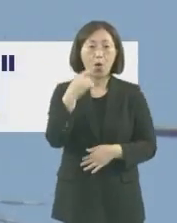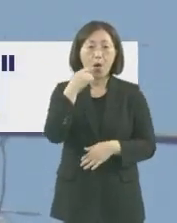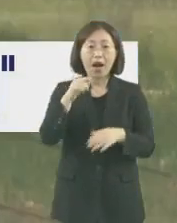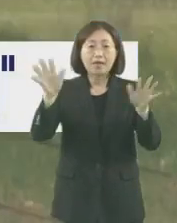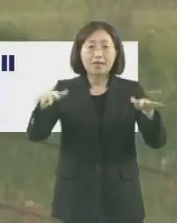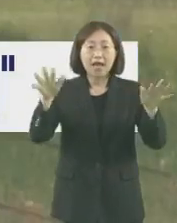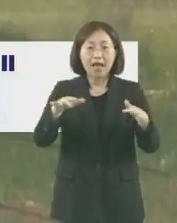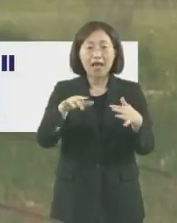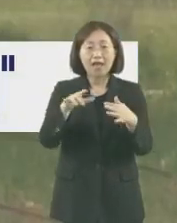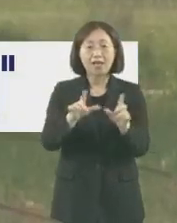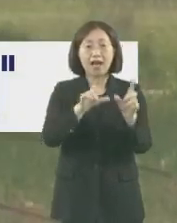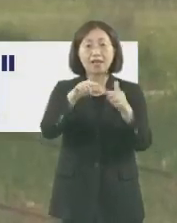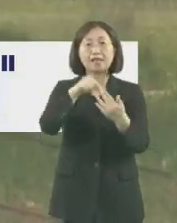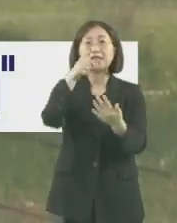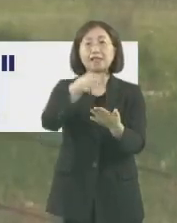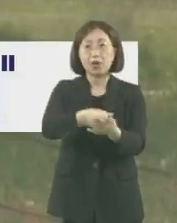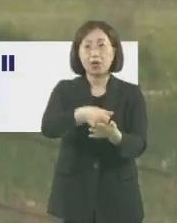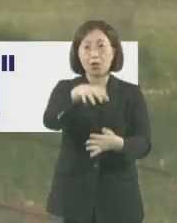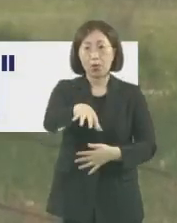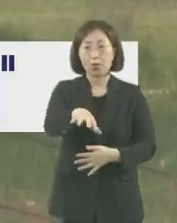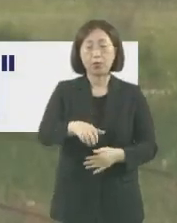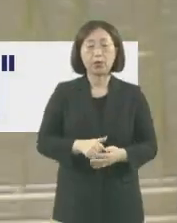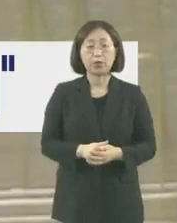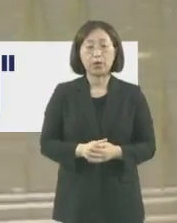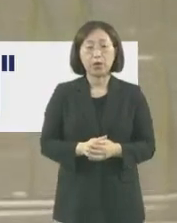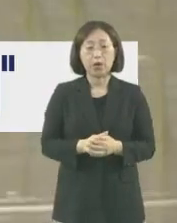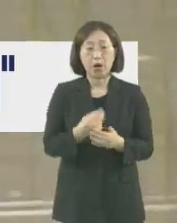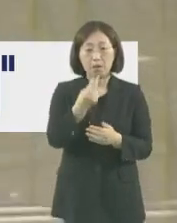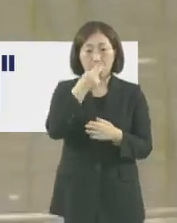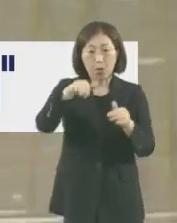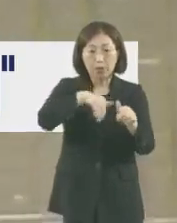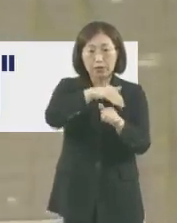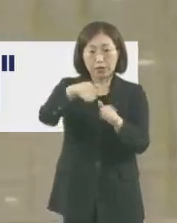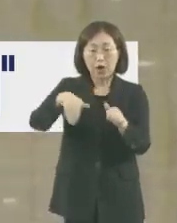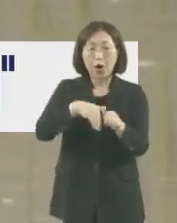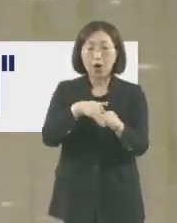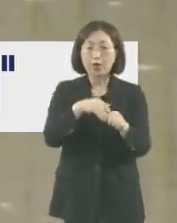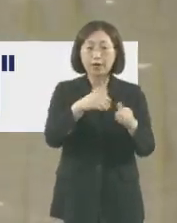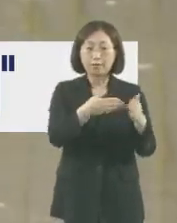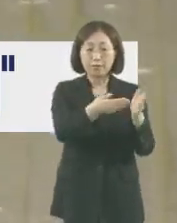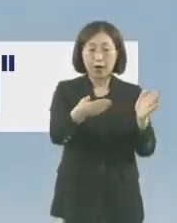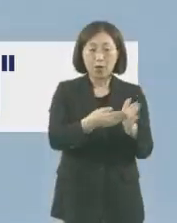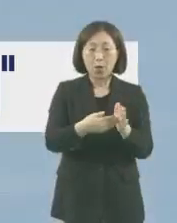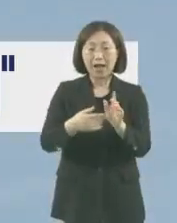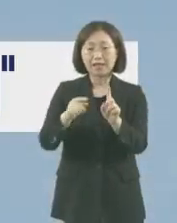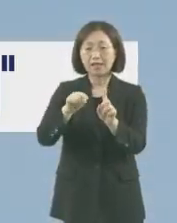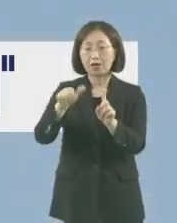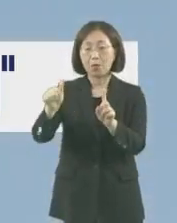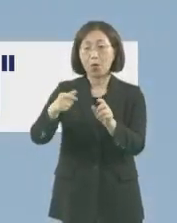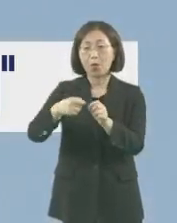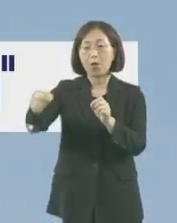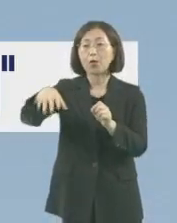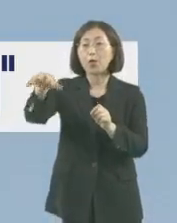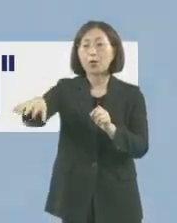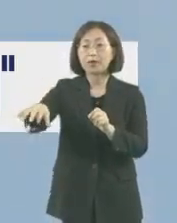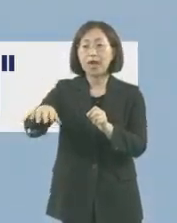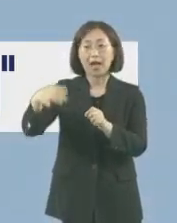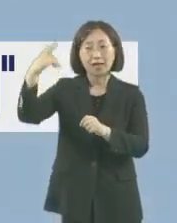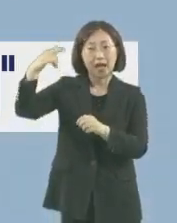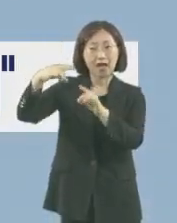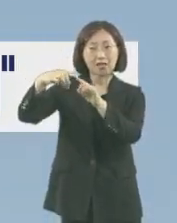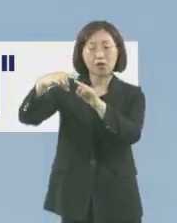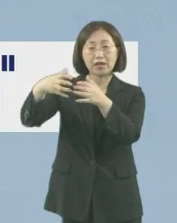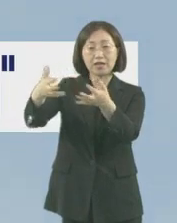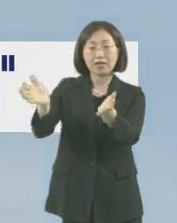지정된 곳이란 점입니다. 야생 생물 보호지구인 분암호와 1.5km 거리에 태양광 발전이 시작되면